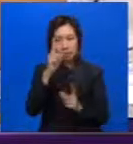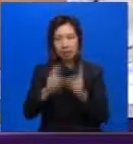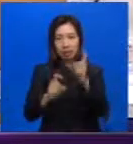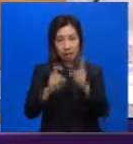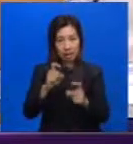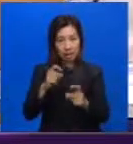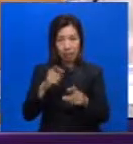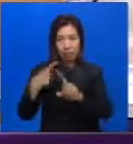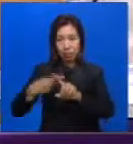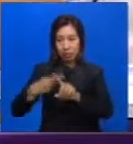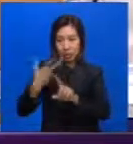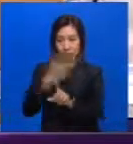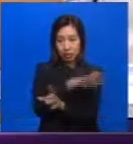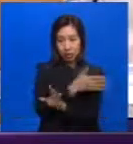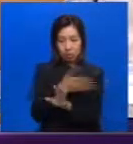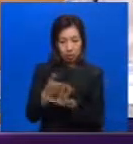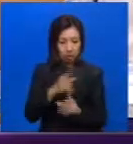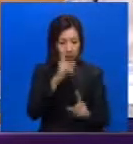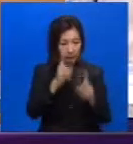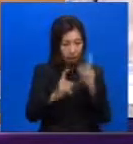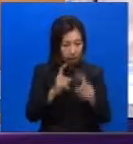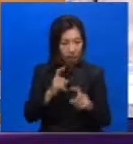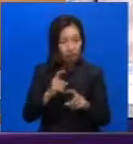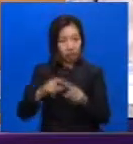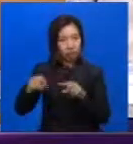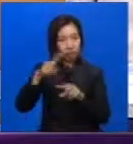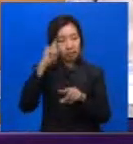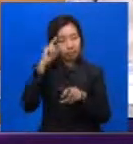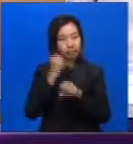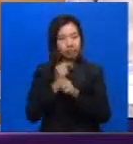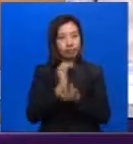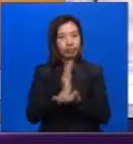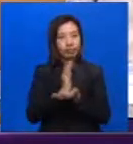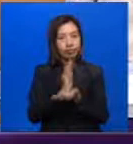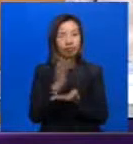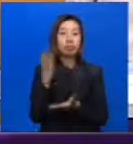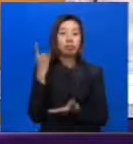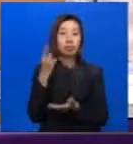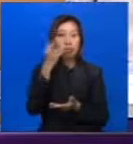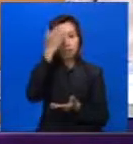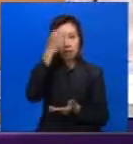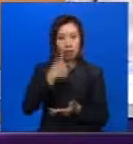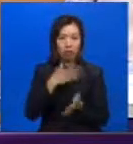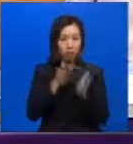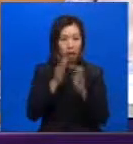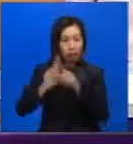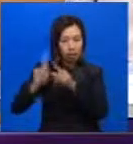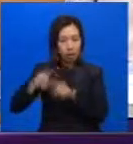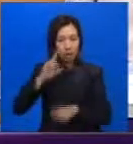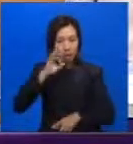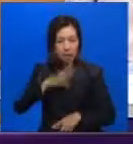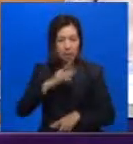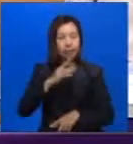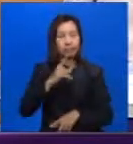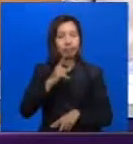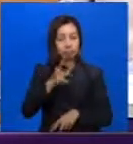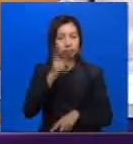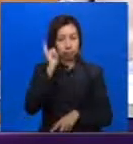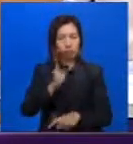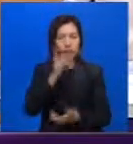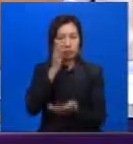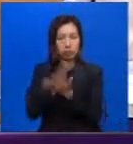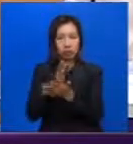มนุมตลอด3เดือนที่ผ่านมาเพื่อเรียกร้องให้ทุกฝ่ายนั้นยุติความรุนแรงรวมไปถึงมีการอุทิศส่วนกุศลให้กับ